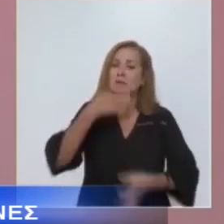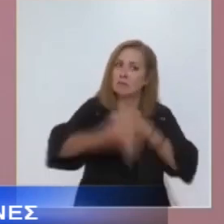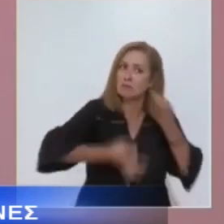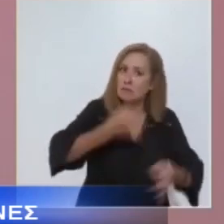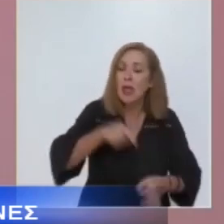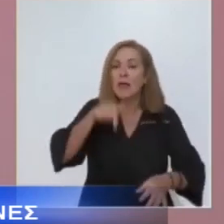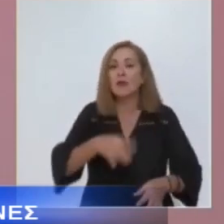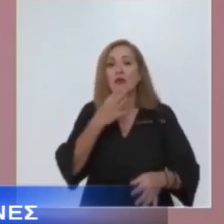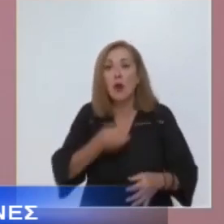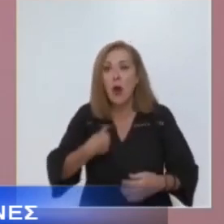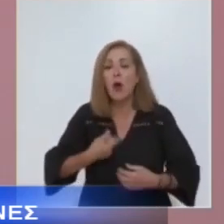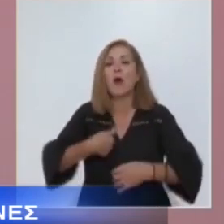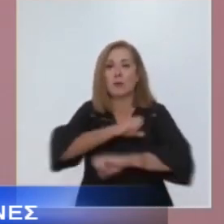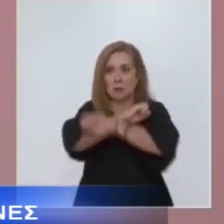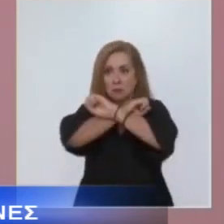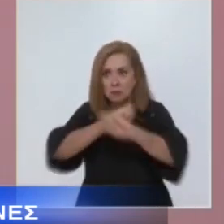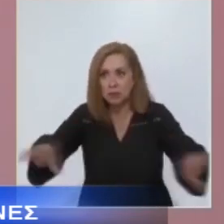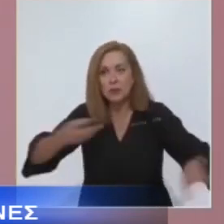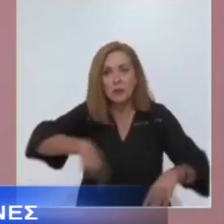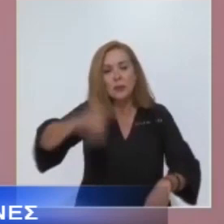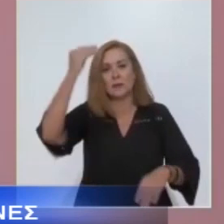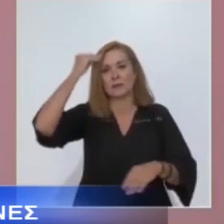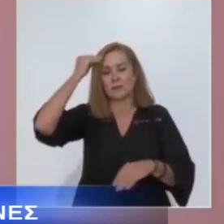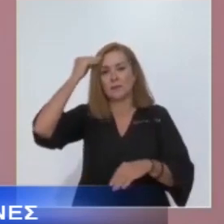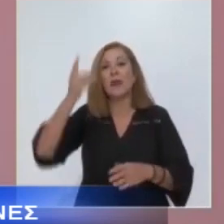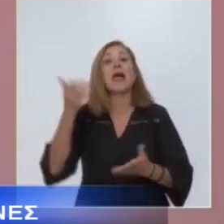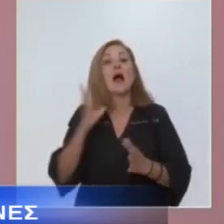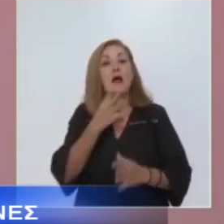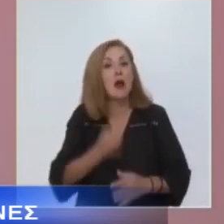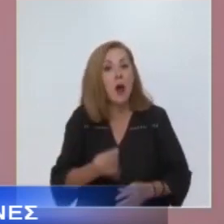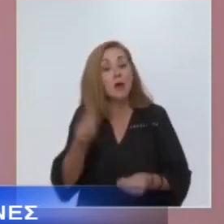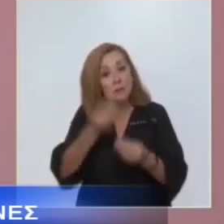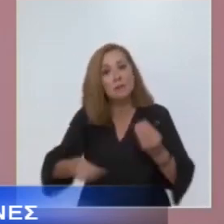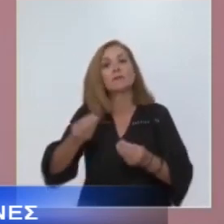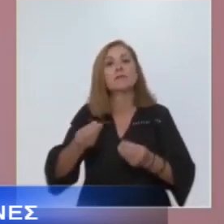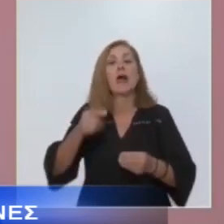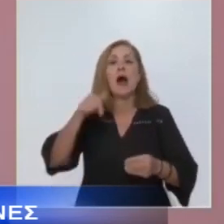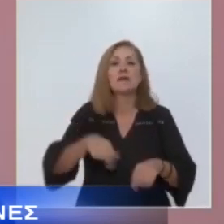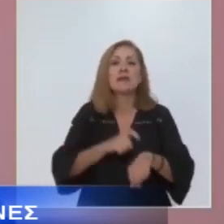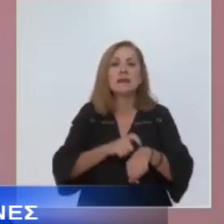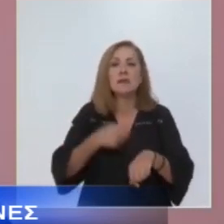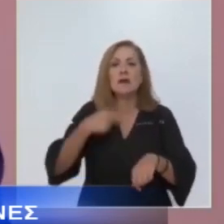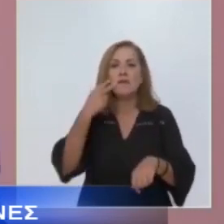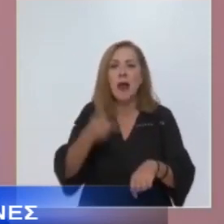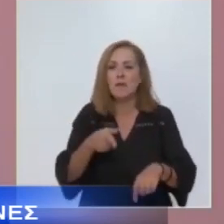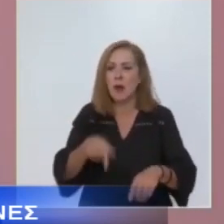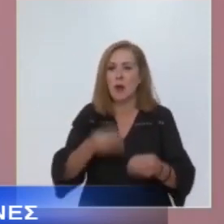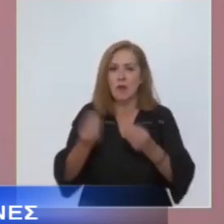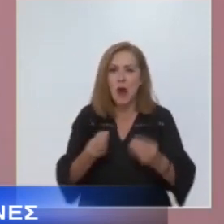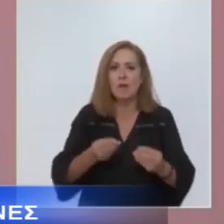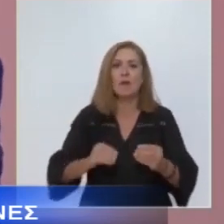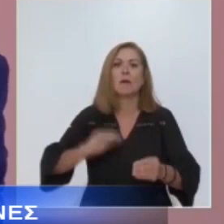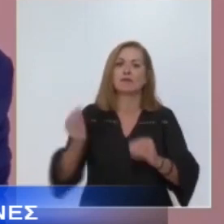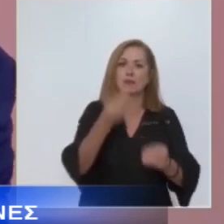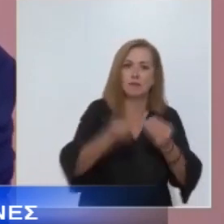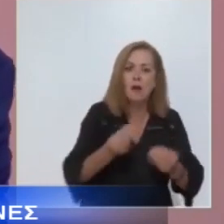εσάς στους πολίτες της χώρας. Και για ένα λόγο παραπάνω. Γιατί η κατάσταση σήμερα εξελίσσεται σε ένα ντόμινο ανασφάλειας και απαιτείται αλλαγή